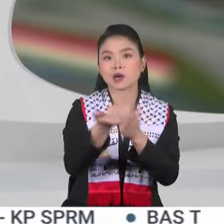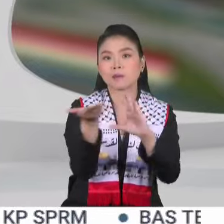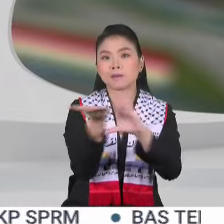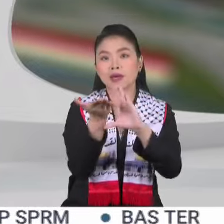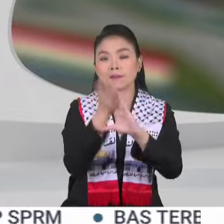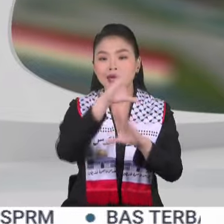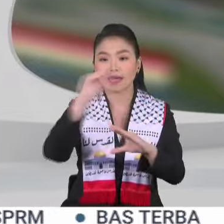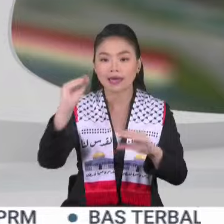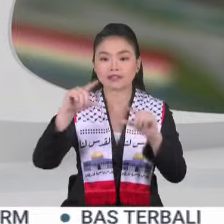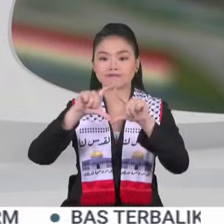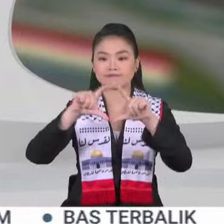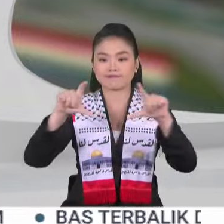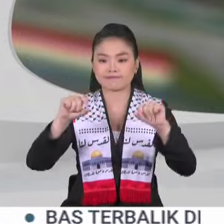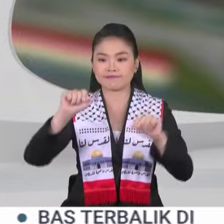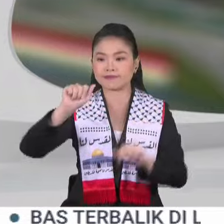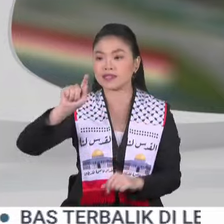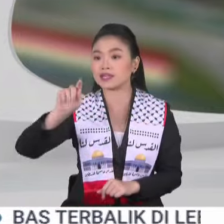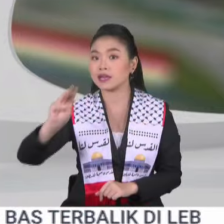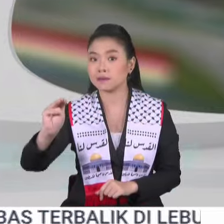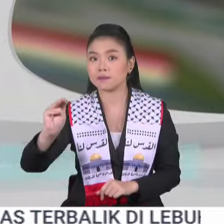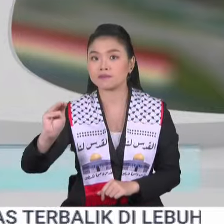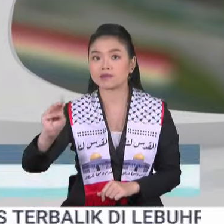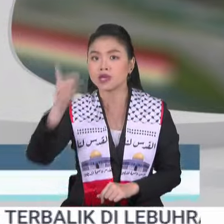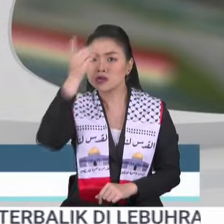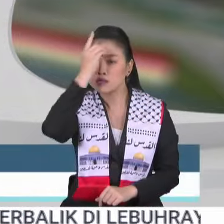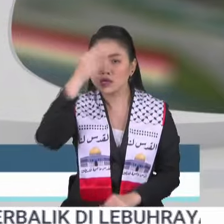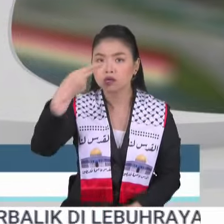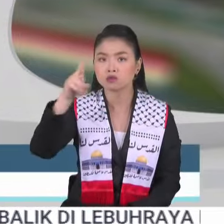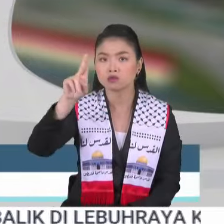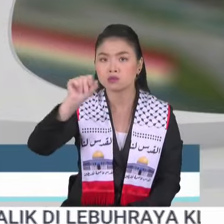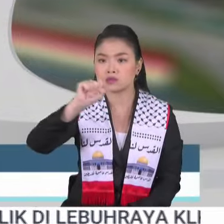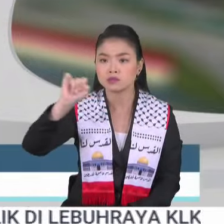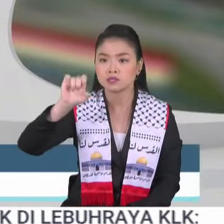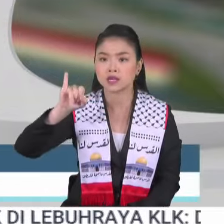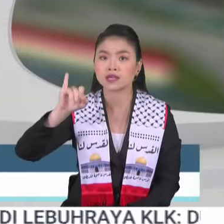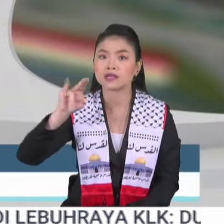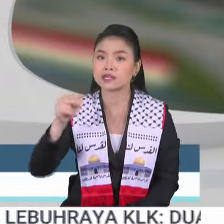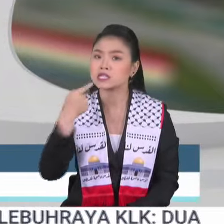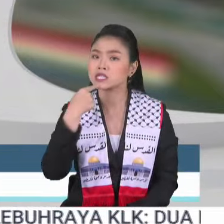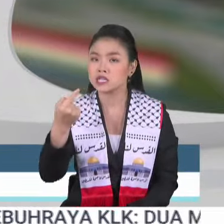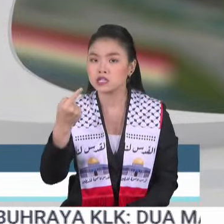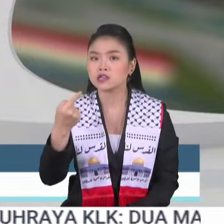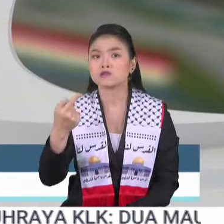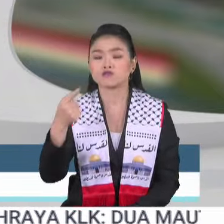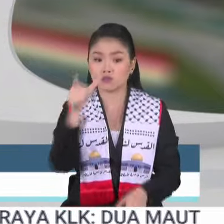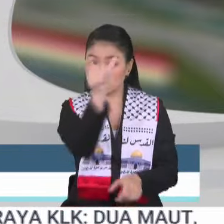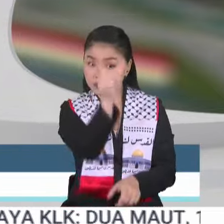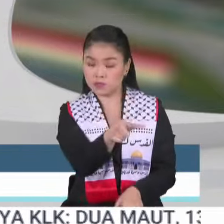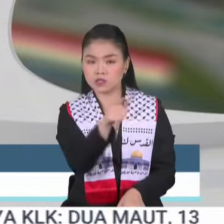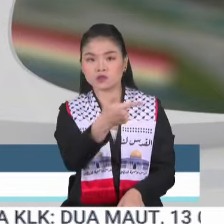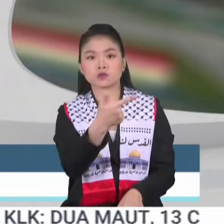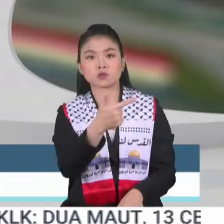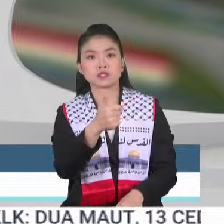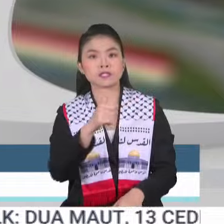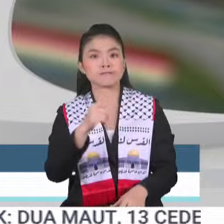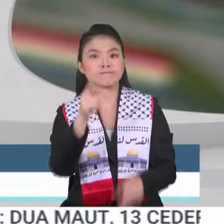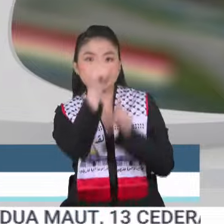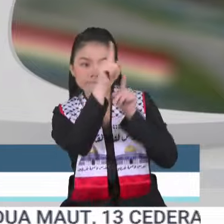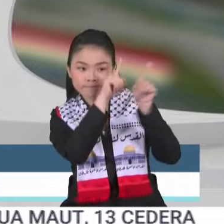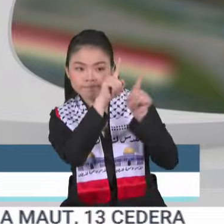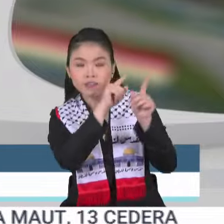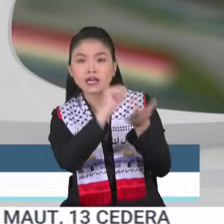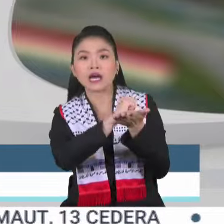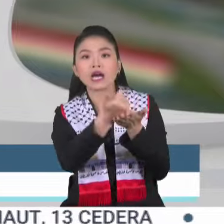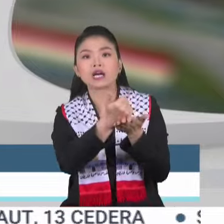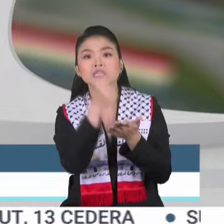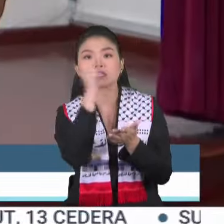mesin juruang automatik ATM. Dato' Husin berkata, suspek yang berperanan sebagai keldai akaun itu dipercayai aktif sejak 6 bulan